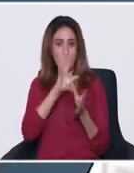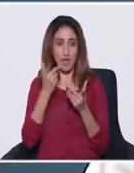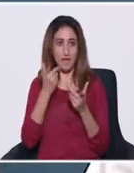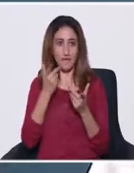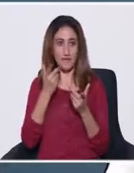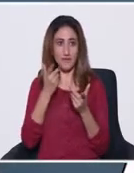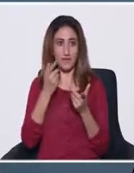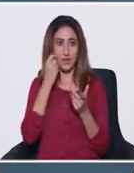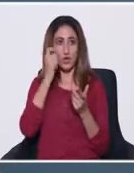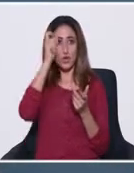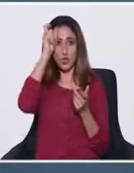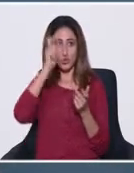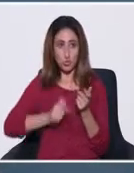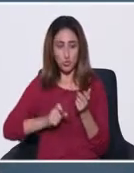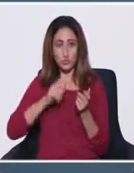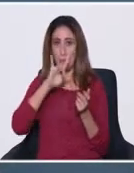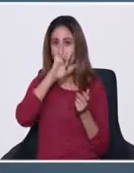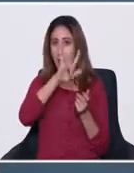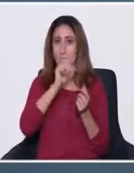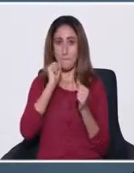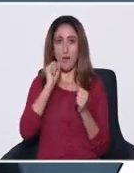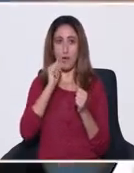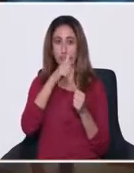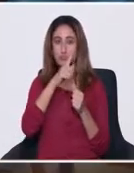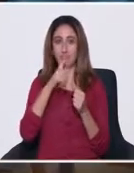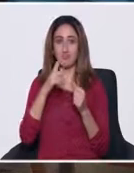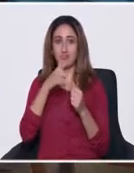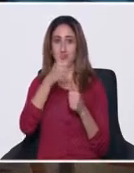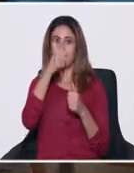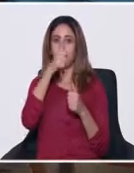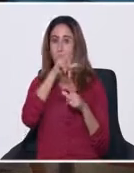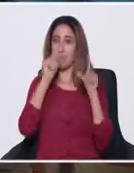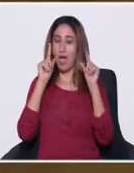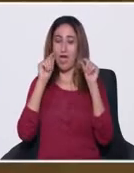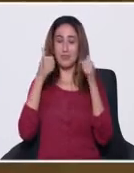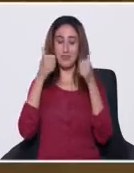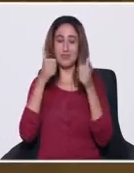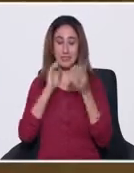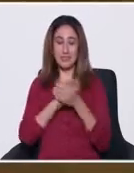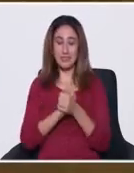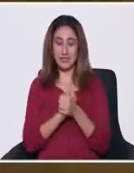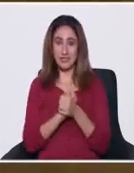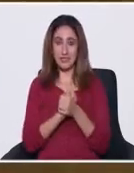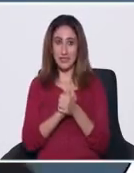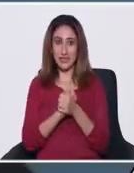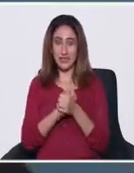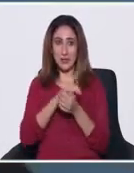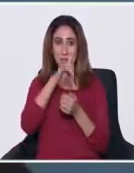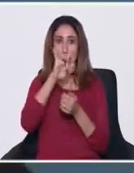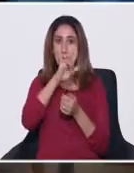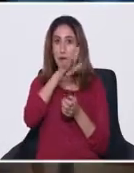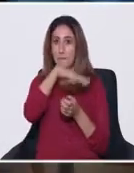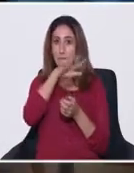شخصيه بجد تتحب وتتحط فوق الراس. حبيبي والله العظيم يا عبد. يعني طب ايه اللي انت بتحبه في فرقه وندرز؟